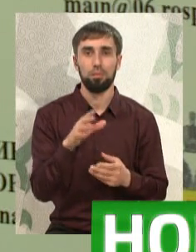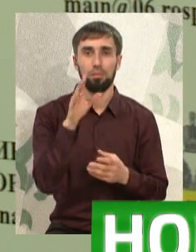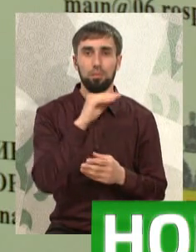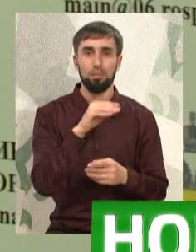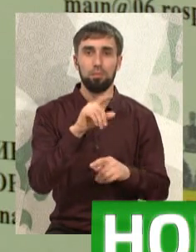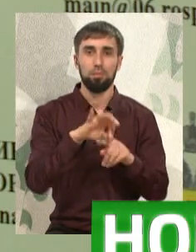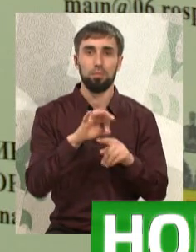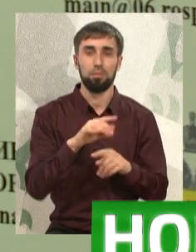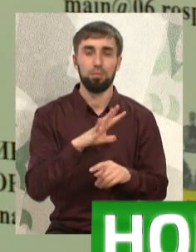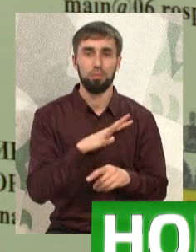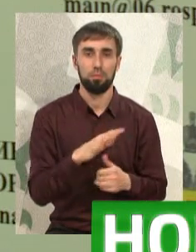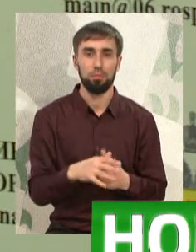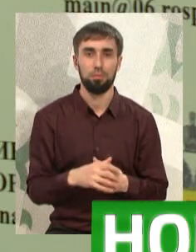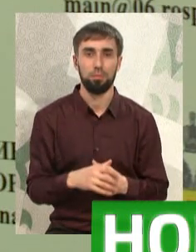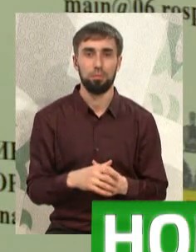возможно, болели